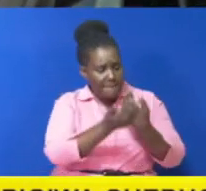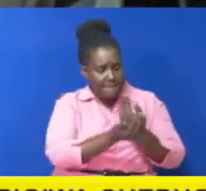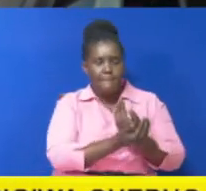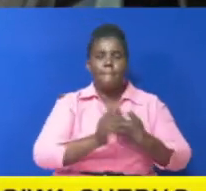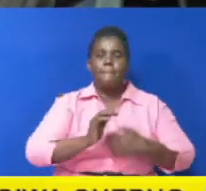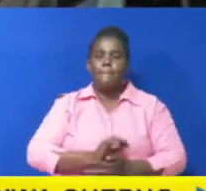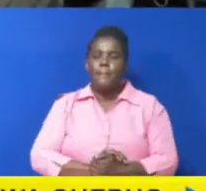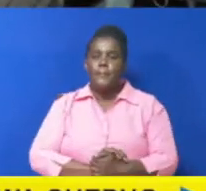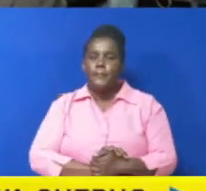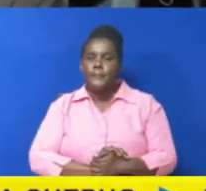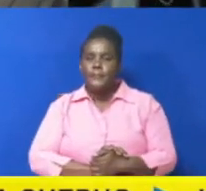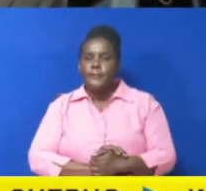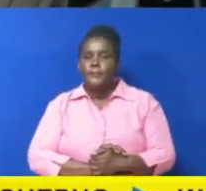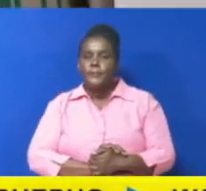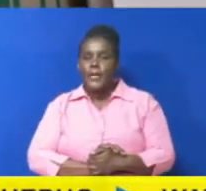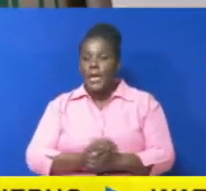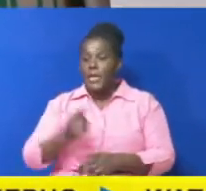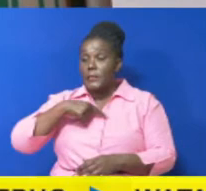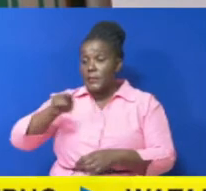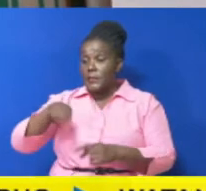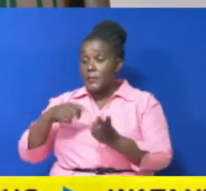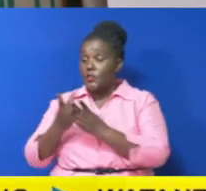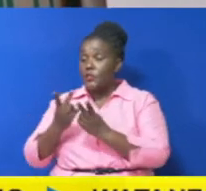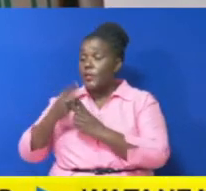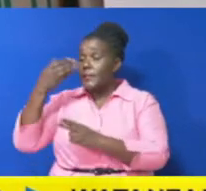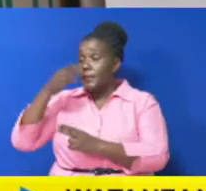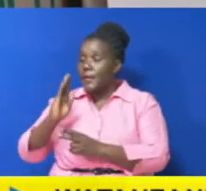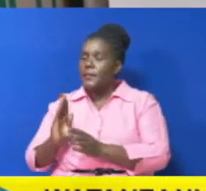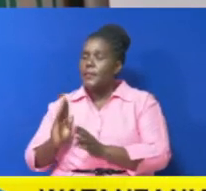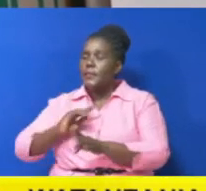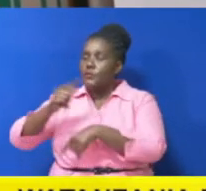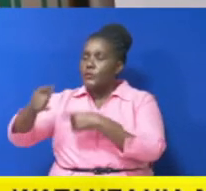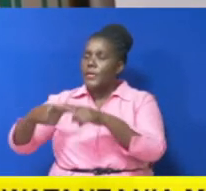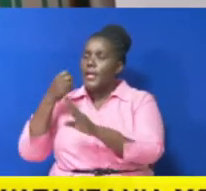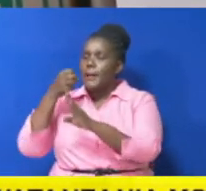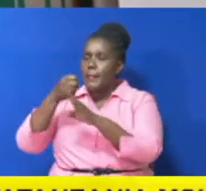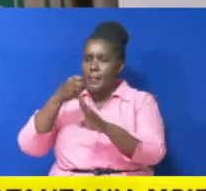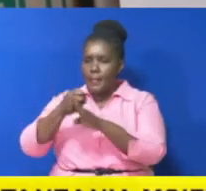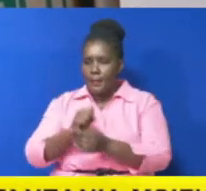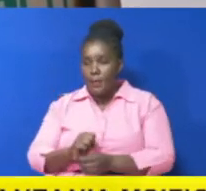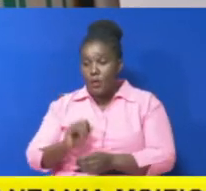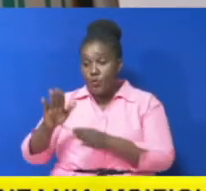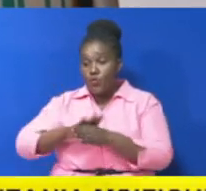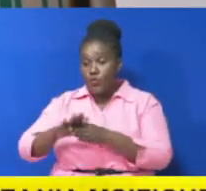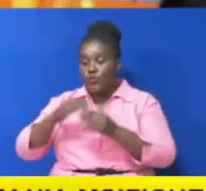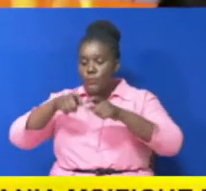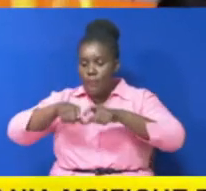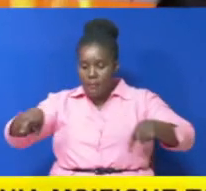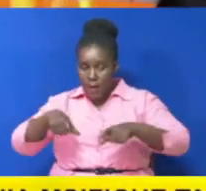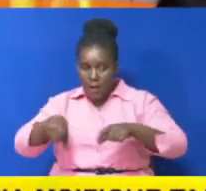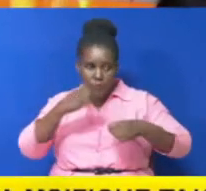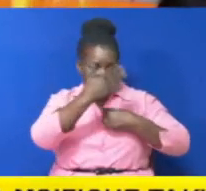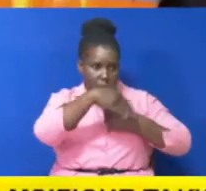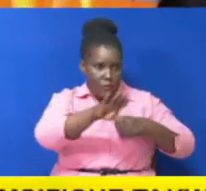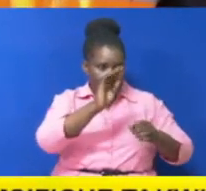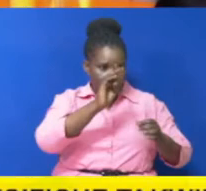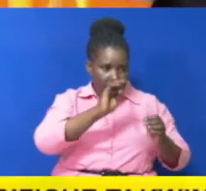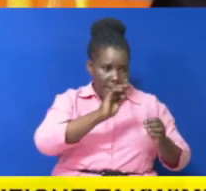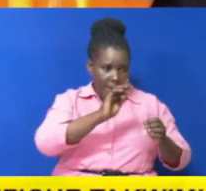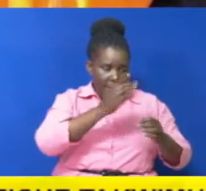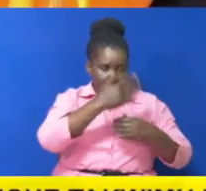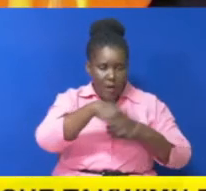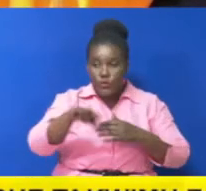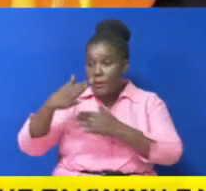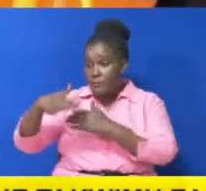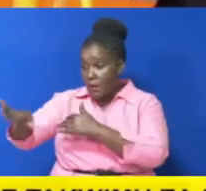kuendeleza. Na kikubwa ambacho tumeendelea kusisitiza ni kwamba hata hizo mbao ambazo zinauzwa ndani ya nchi na zingine zinapelekwa nje ya nchi, muhimu